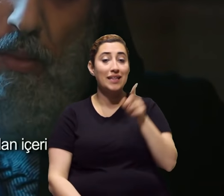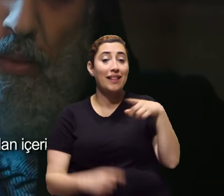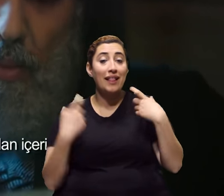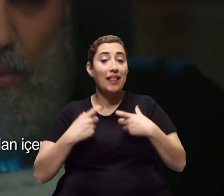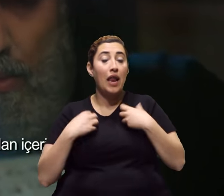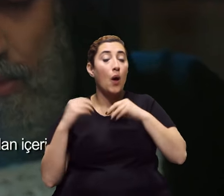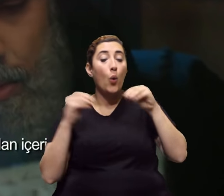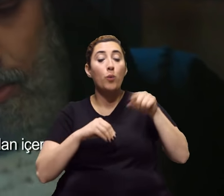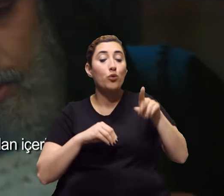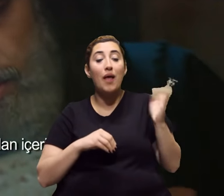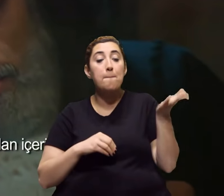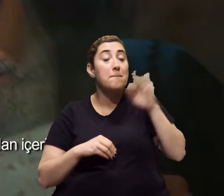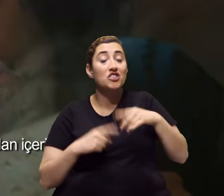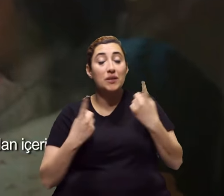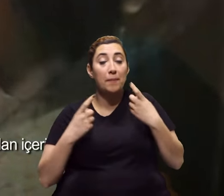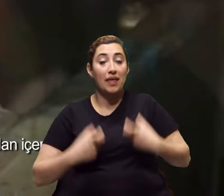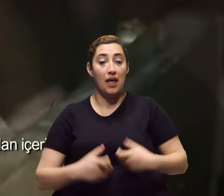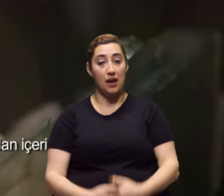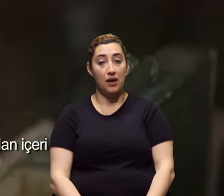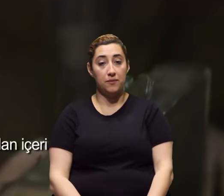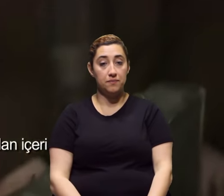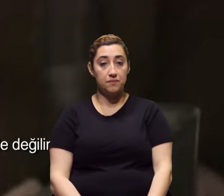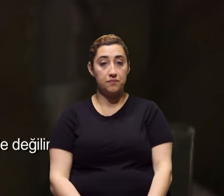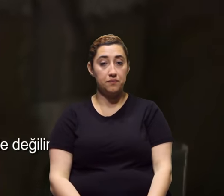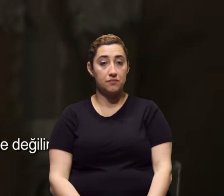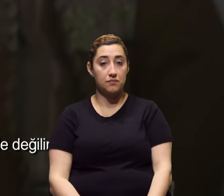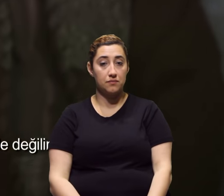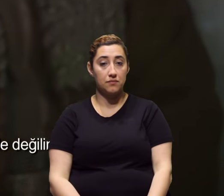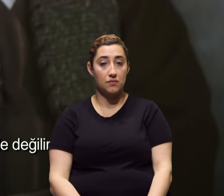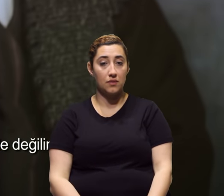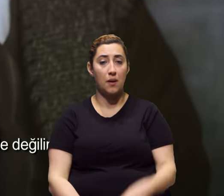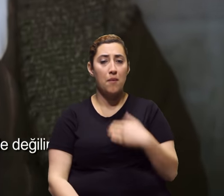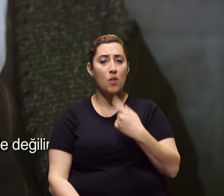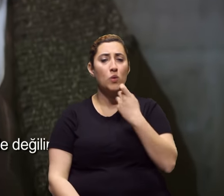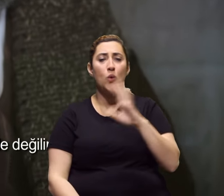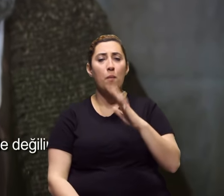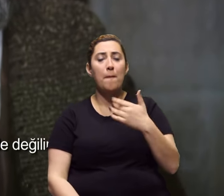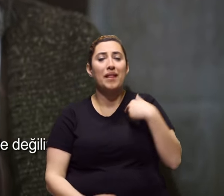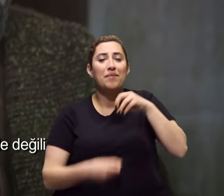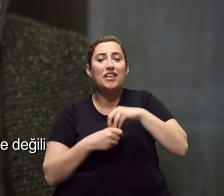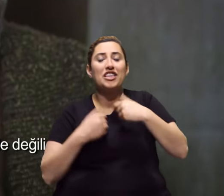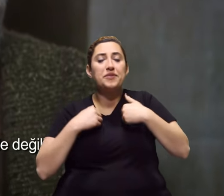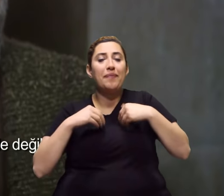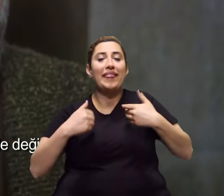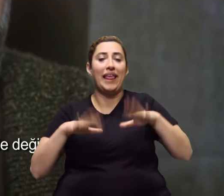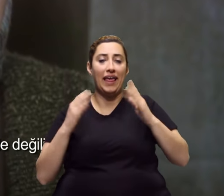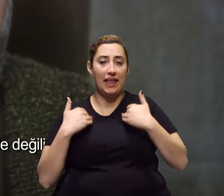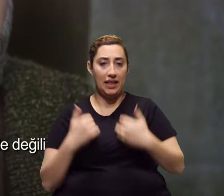Senin nerede koyam bundan içeri? Bana sorman, bana bende değilim.